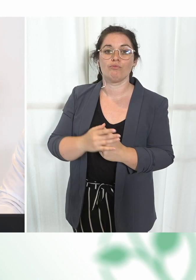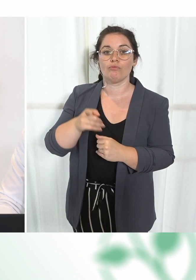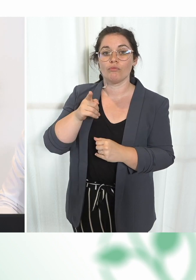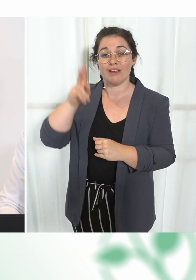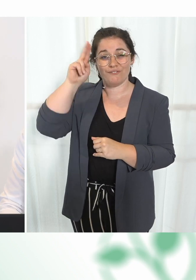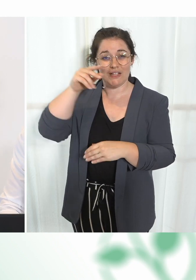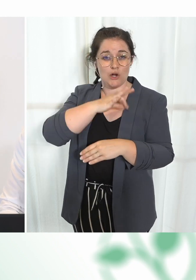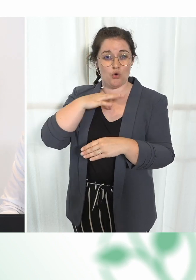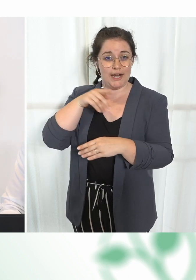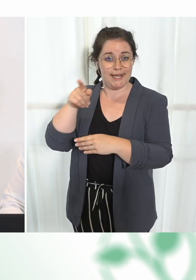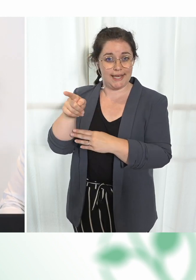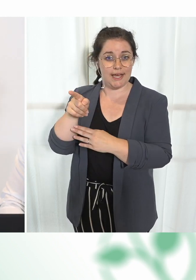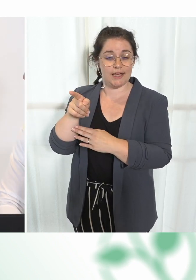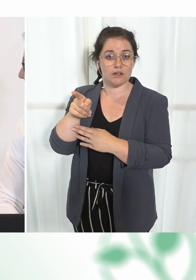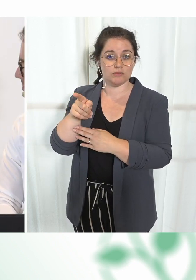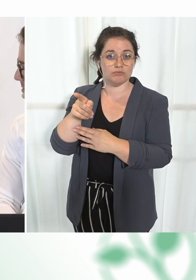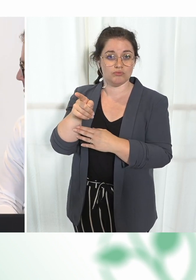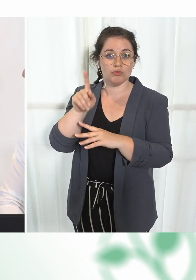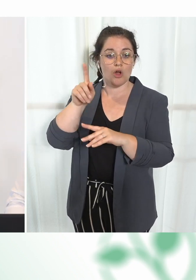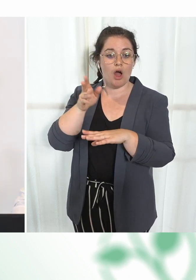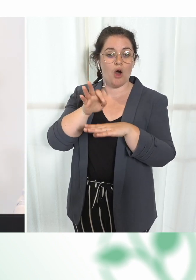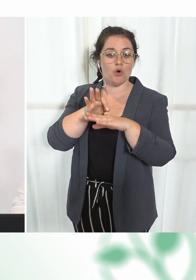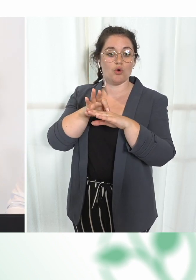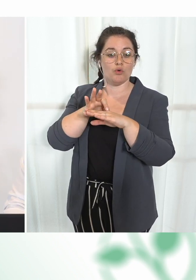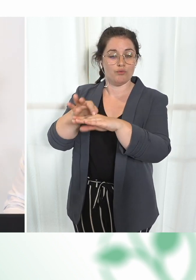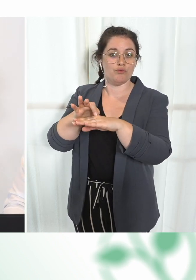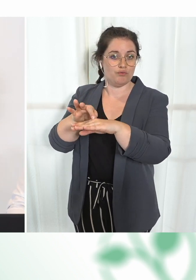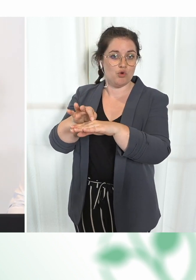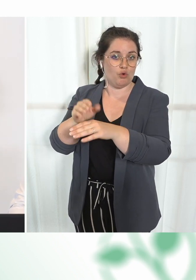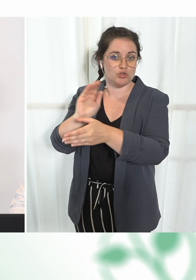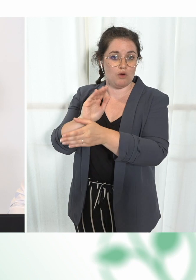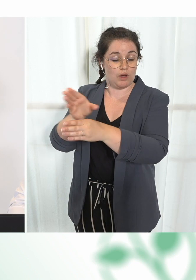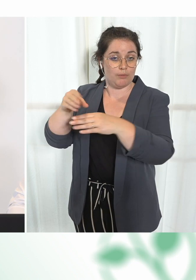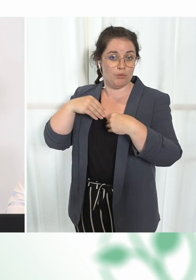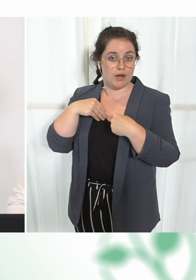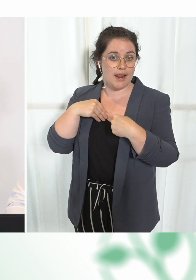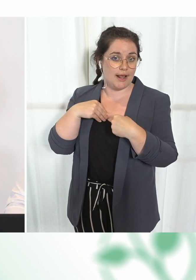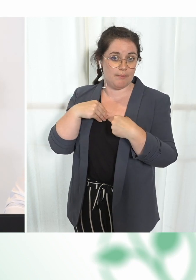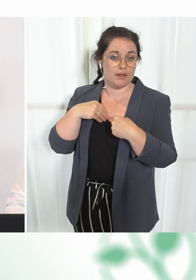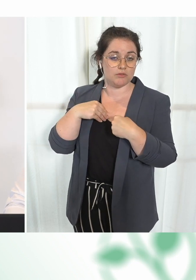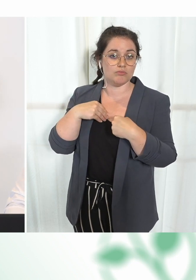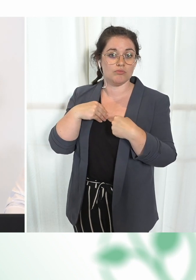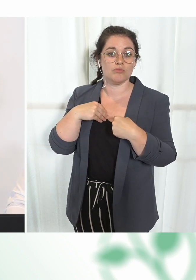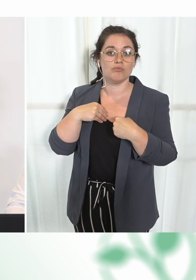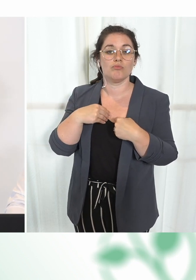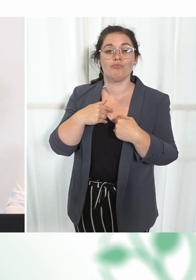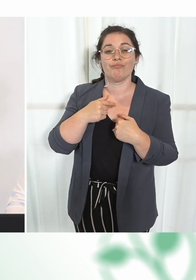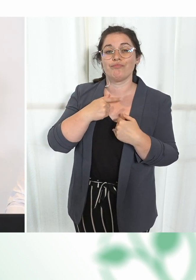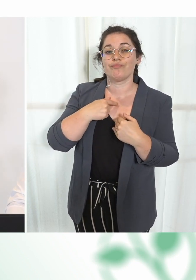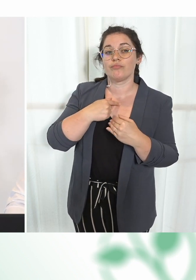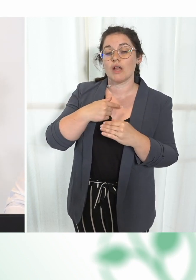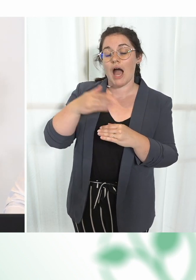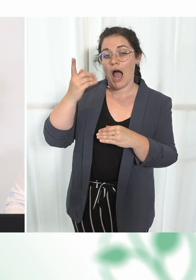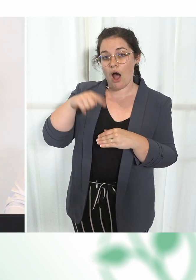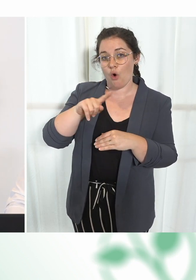Wiener Kollege, der führt auch Führungsaufgaben in der Filiale durch. Ich habe auch eine